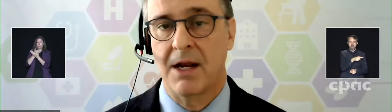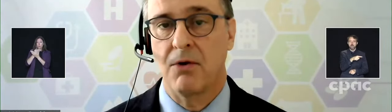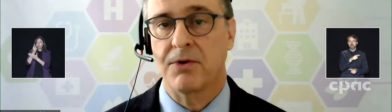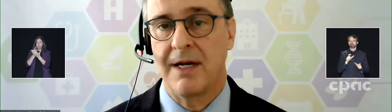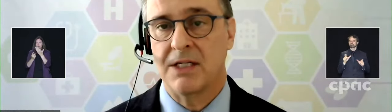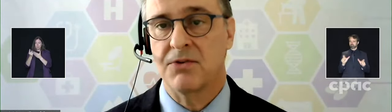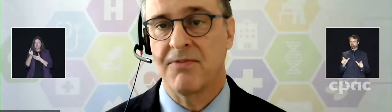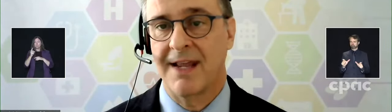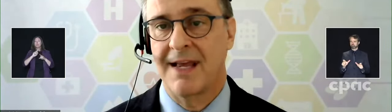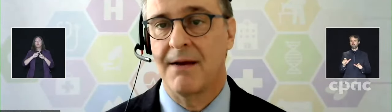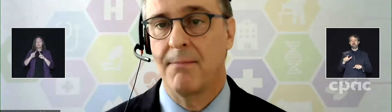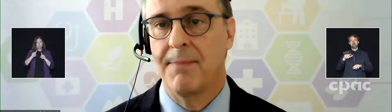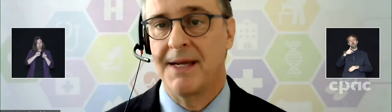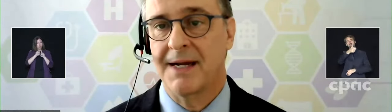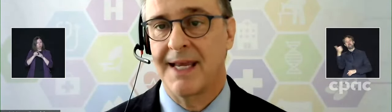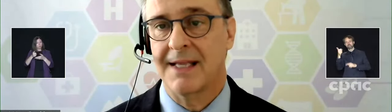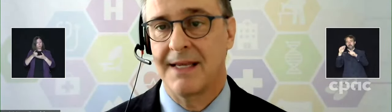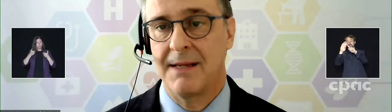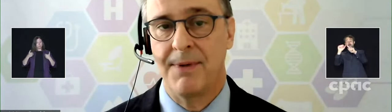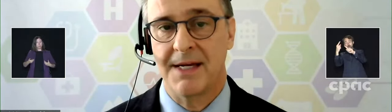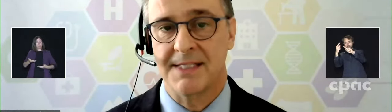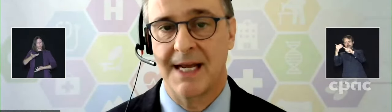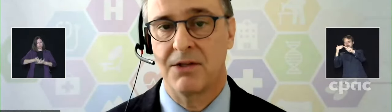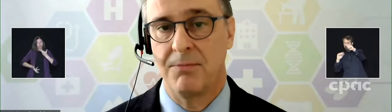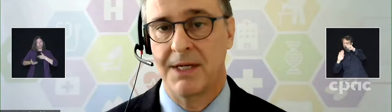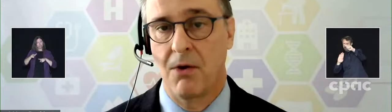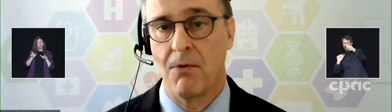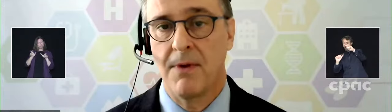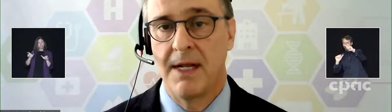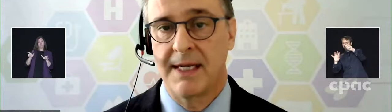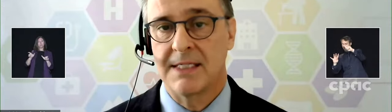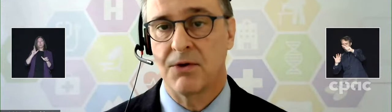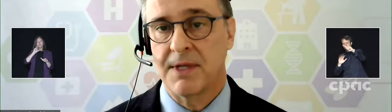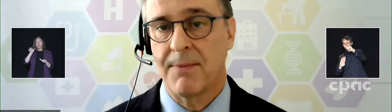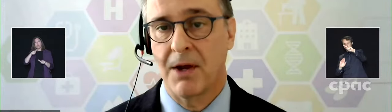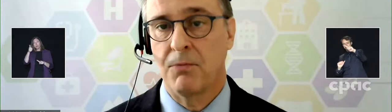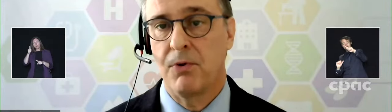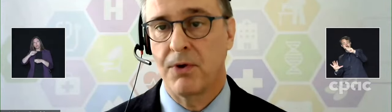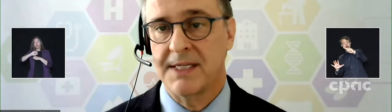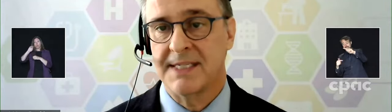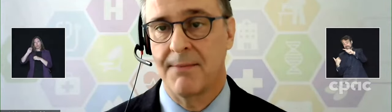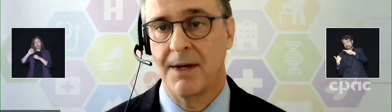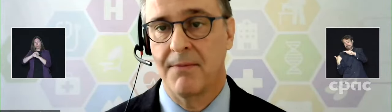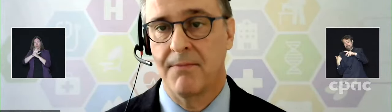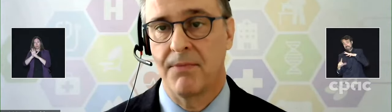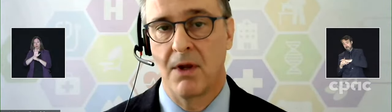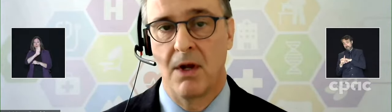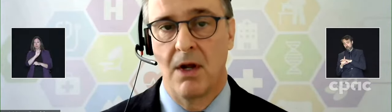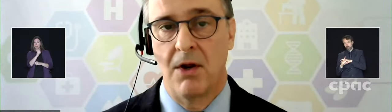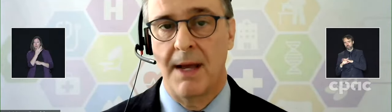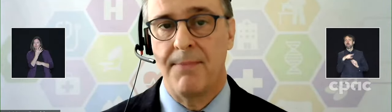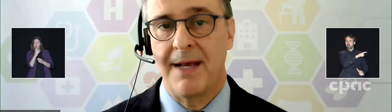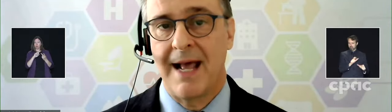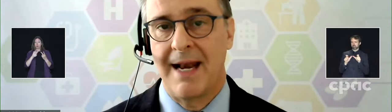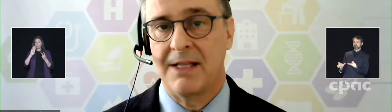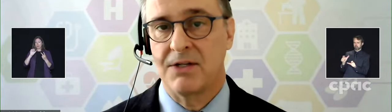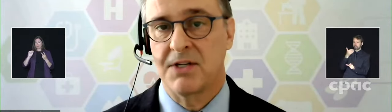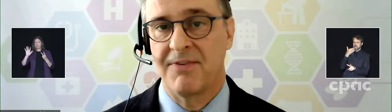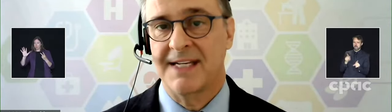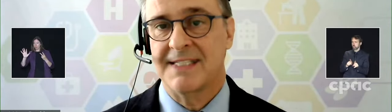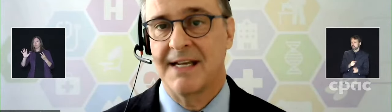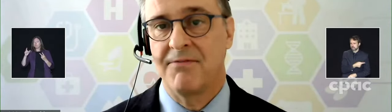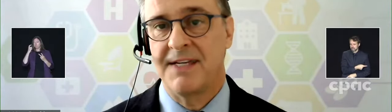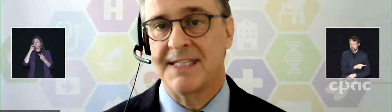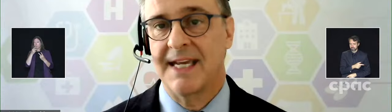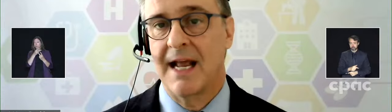immunitaire contre les sous-variants BA4 et BA5 d'Omicron qui sont apparus plus récemment. Le rappel à l'aide de ce